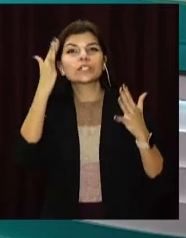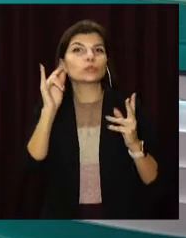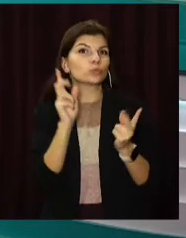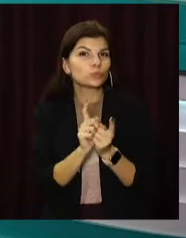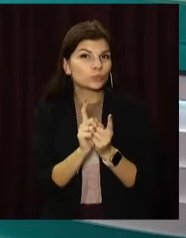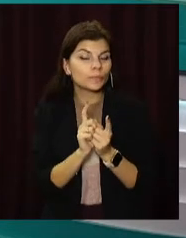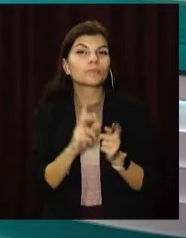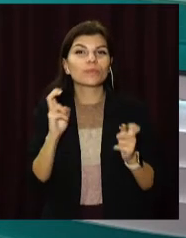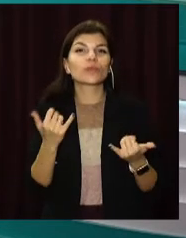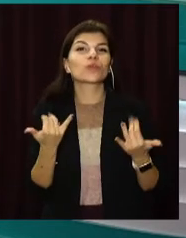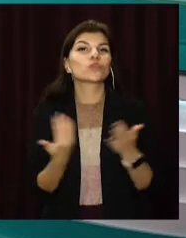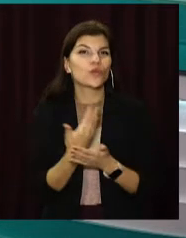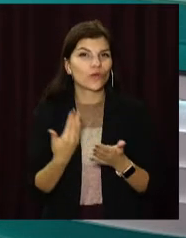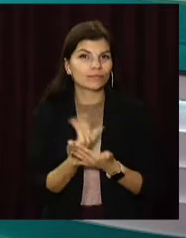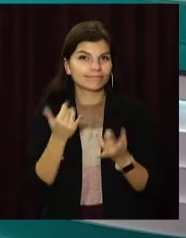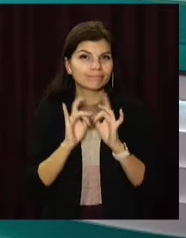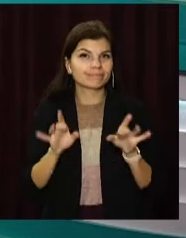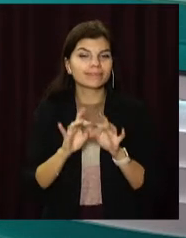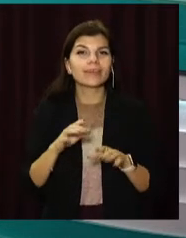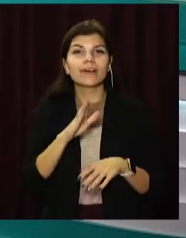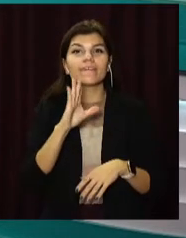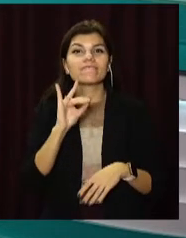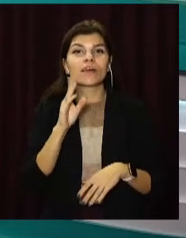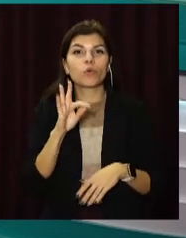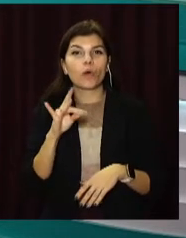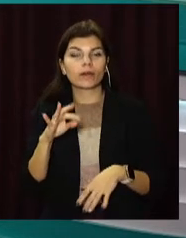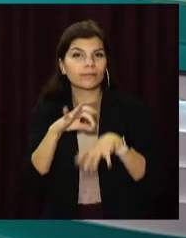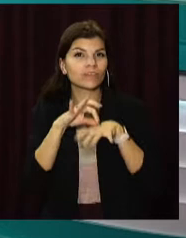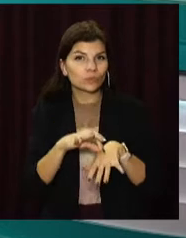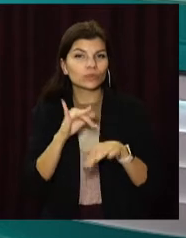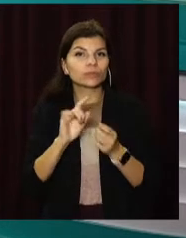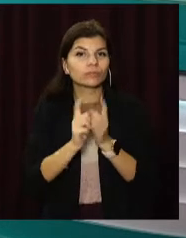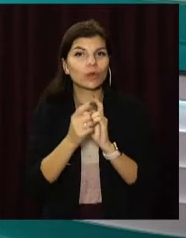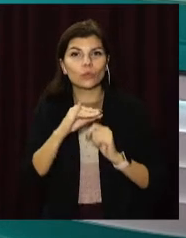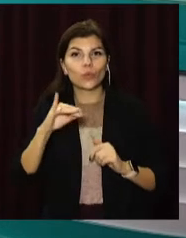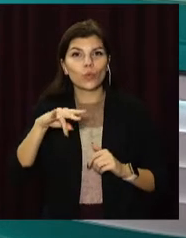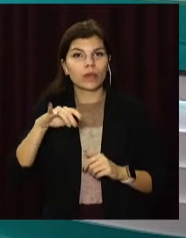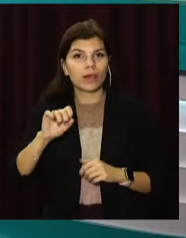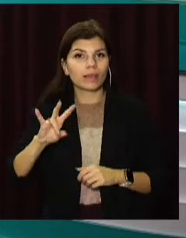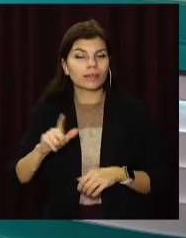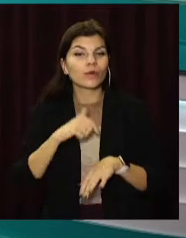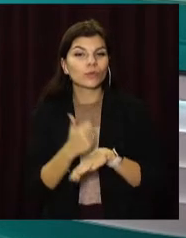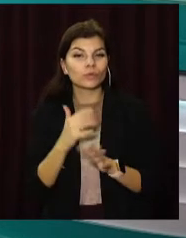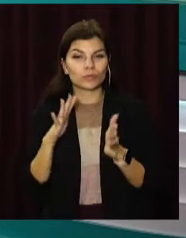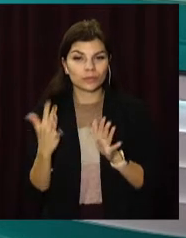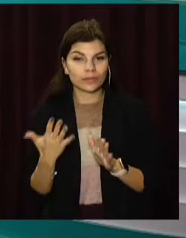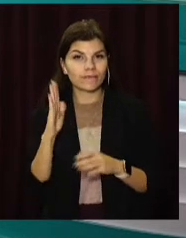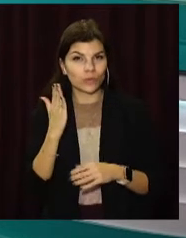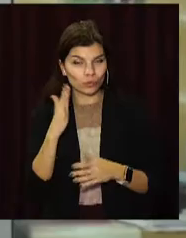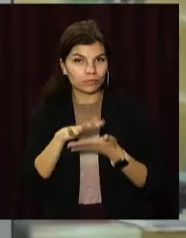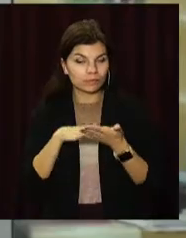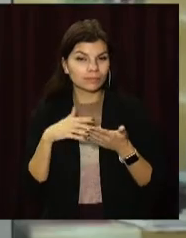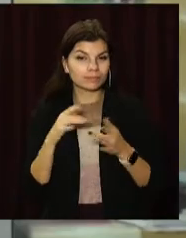цій порі блок новин, і для вас працює Вікторія Вахрушина та сурдоперекладачка Юліана Пуговкіна. І про головні події вівторка дивіться